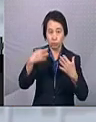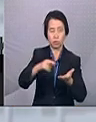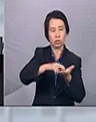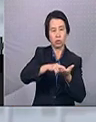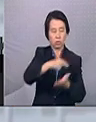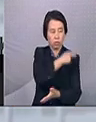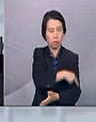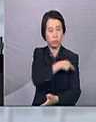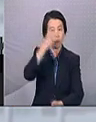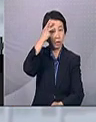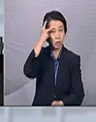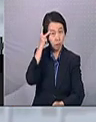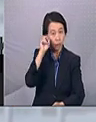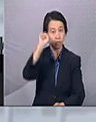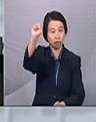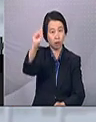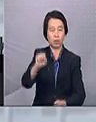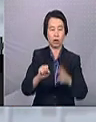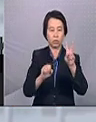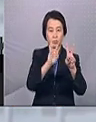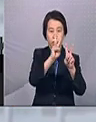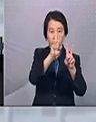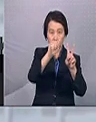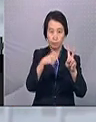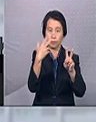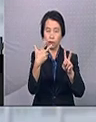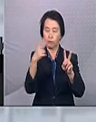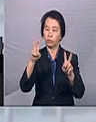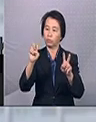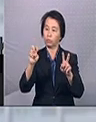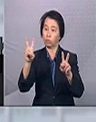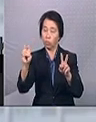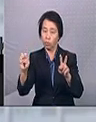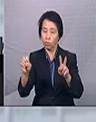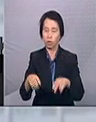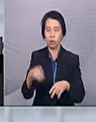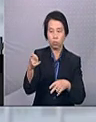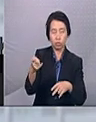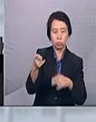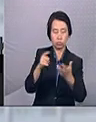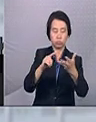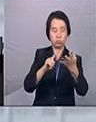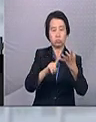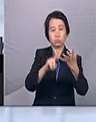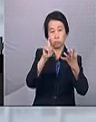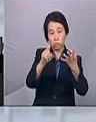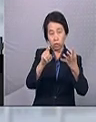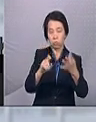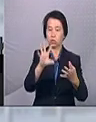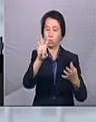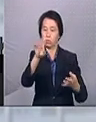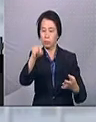Hospital Keningau Sabah pada 26 Mac 2020. Beliau disahkan meninggal dunia pada